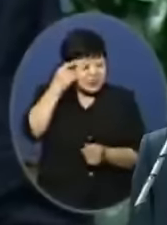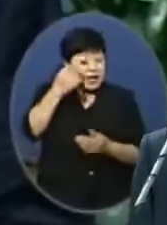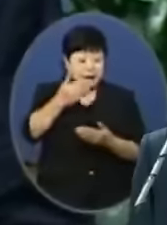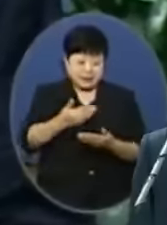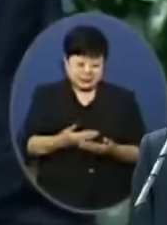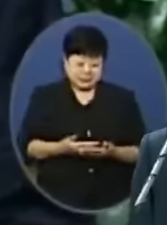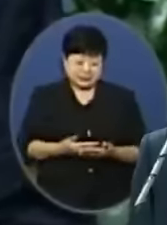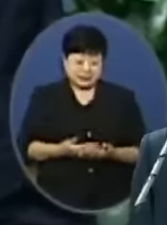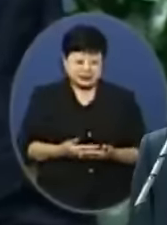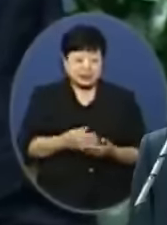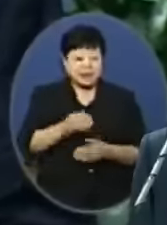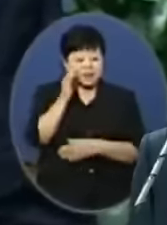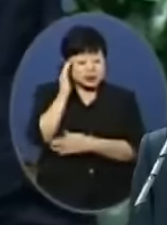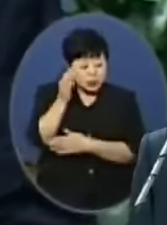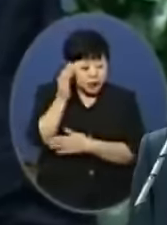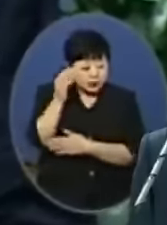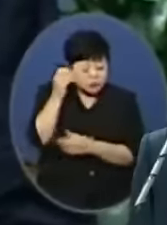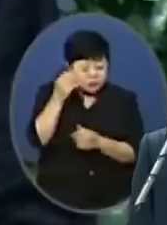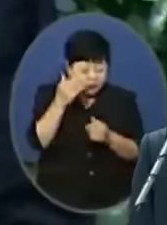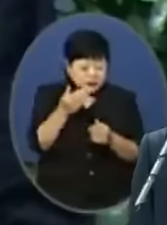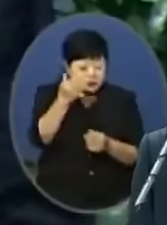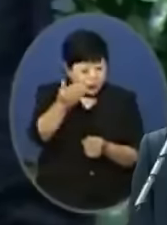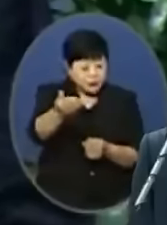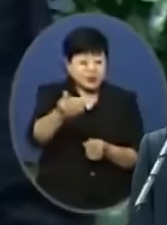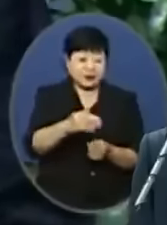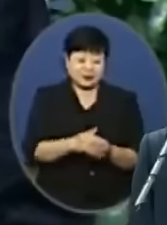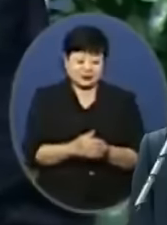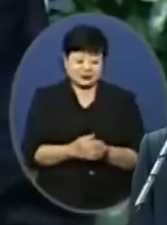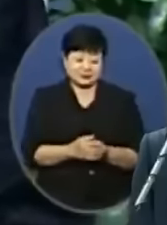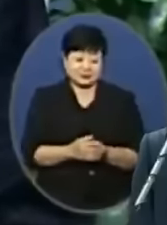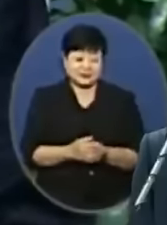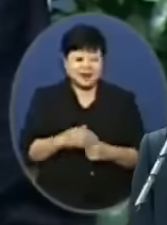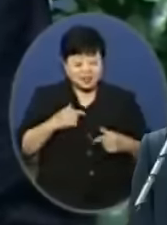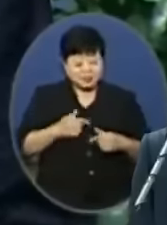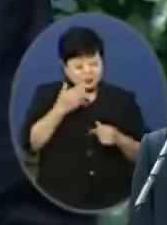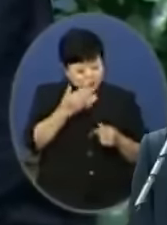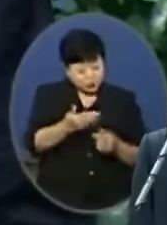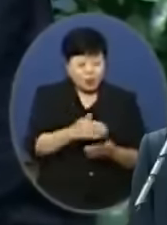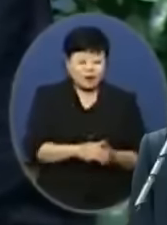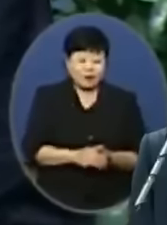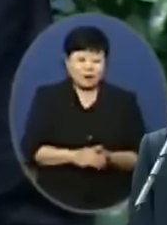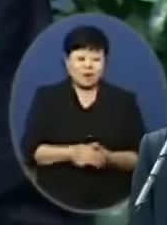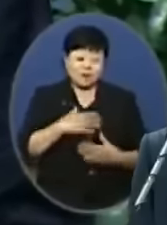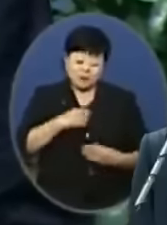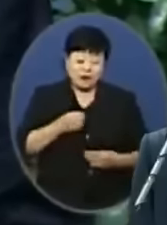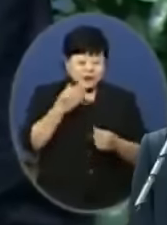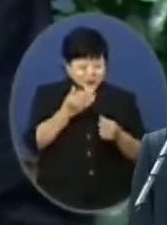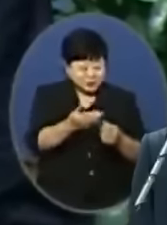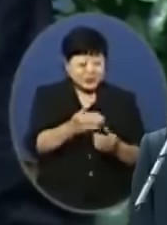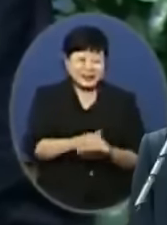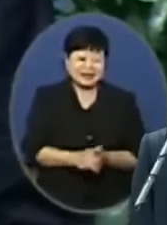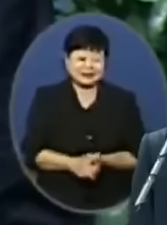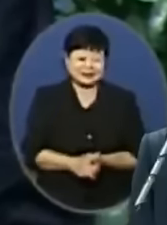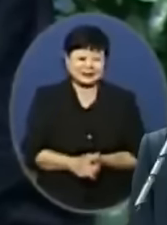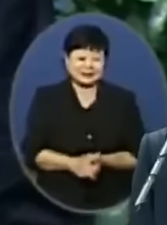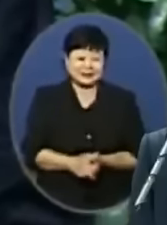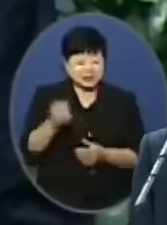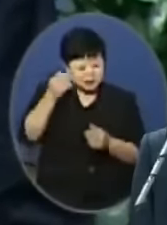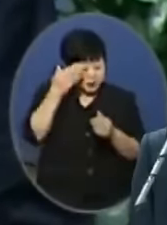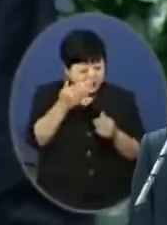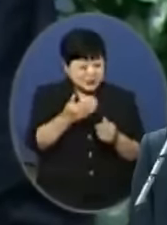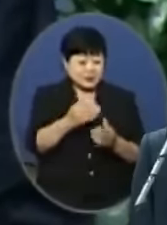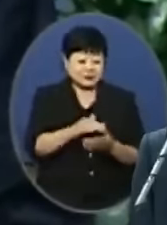받아서 전달하게 되고 성령은 여러분에게 기쁨을 주시고 평안을 주시는 것입니다.